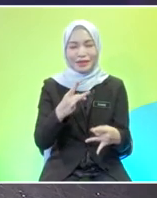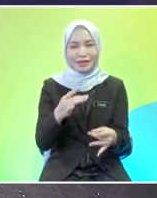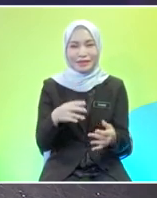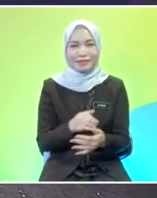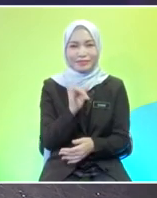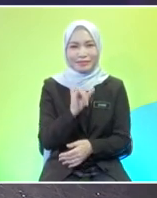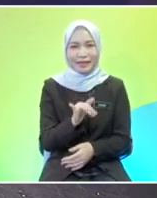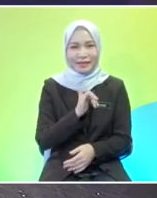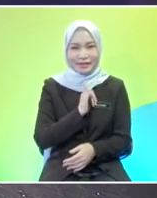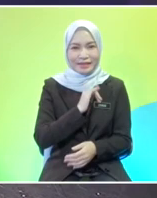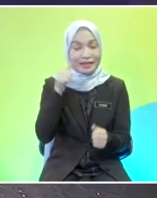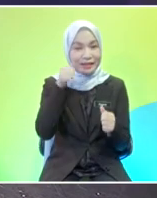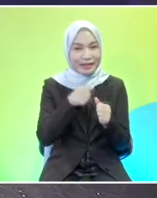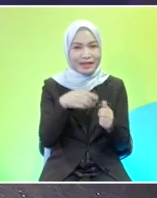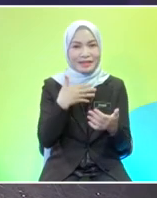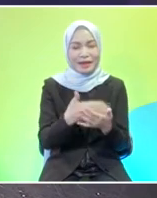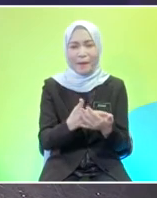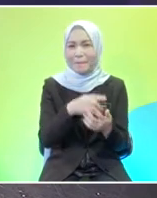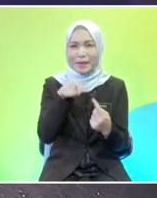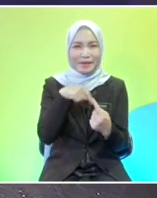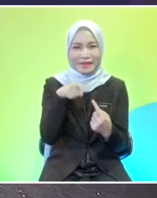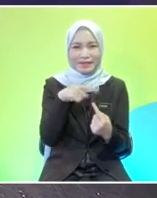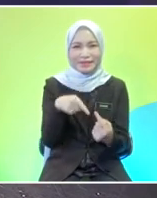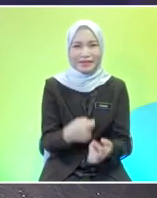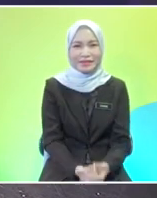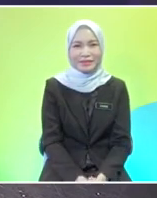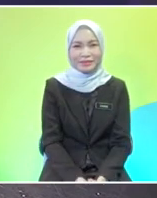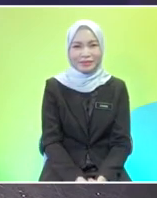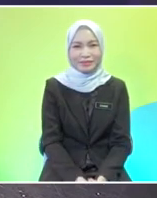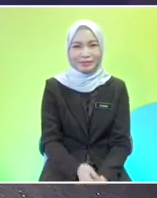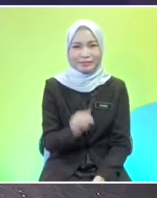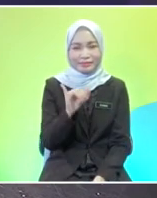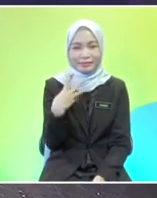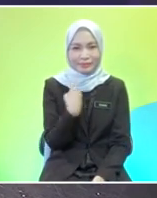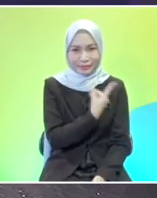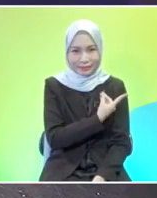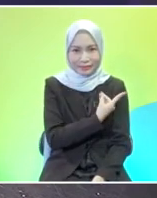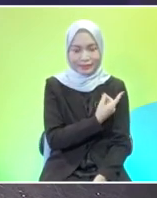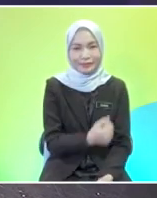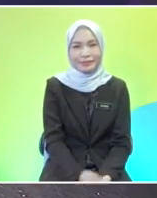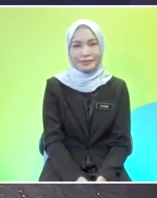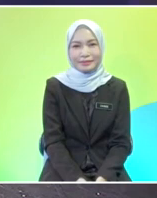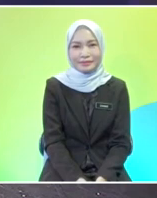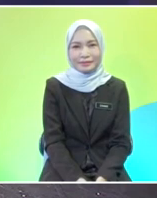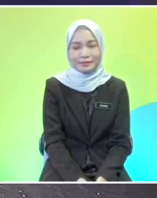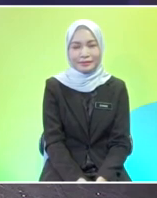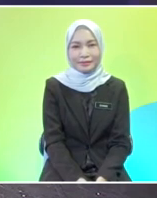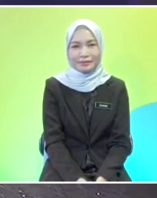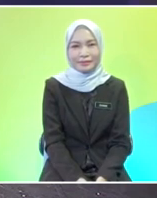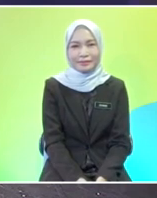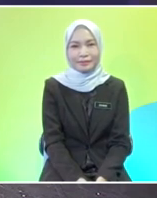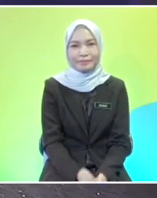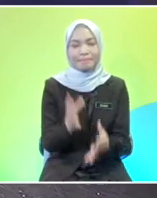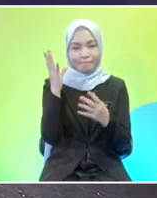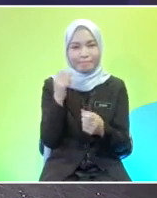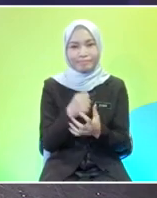ini sebuah peristiwa yang istimewa yang kita sampai sekali setahun kan tapi lupa